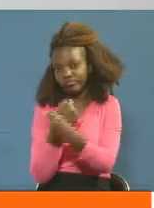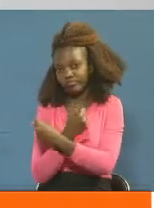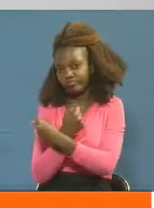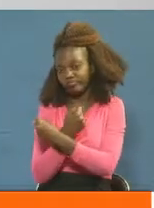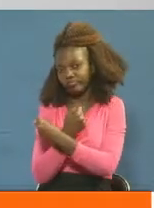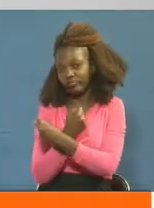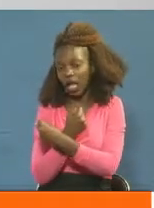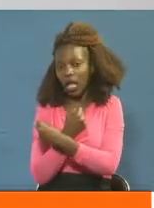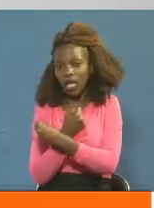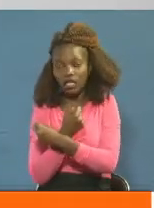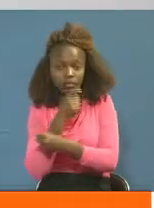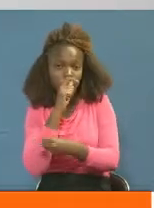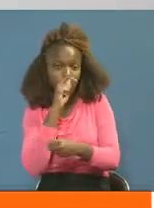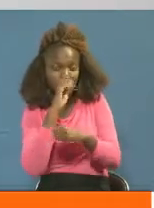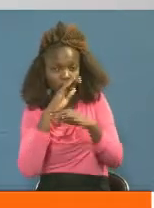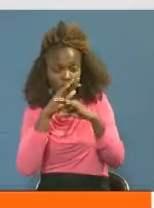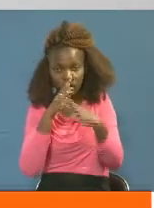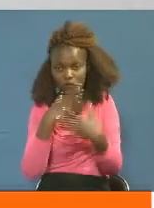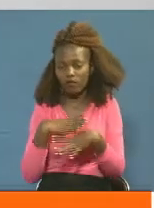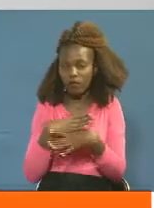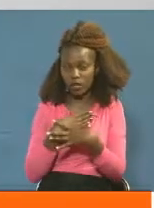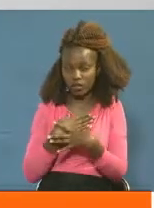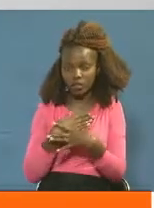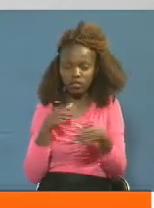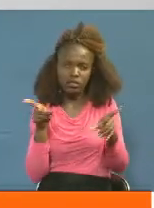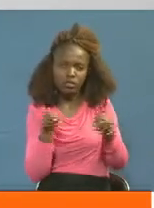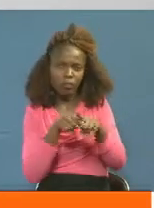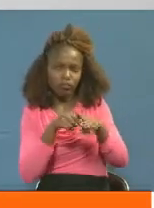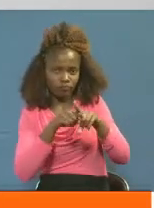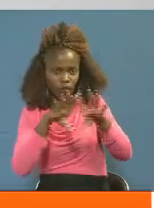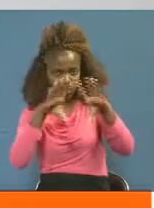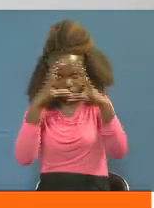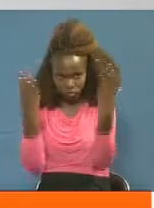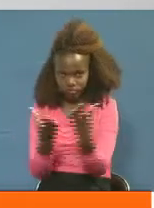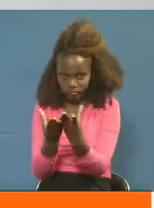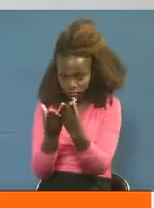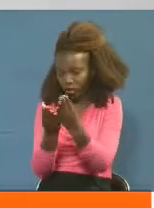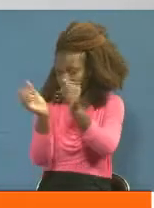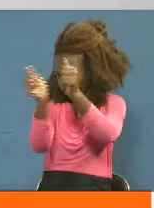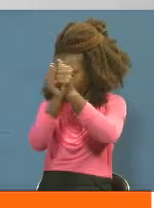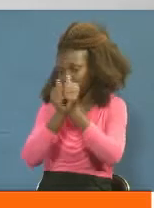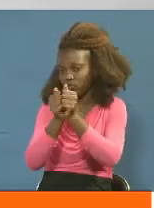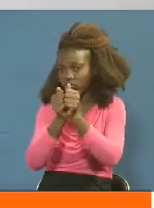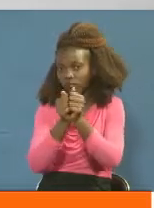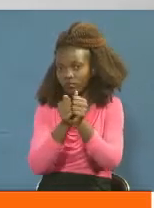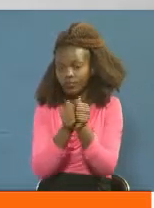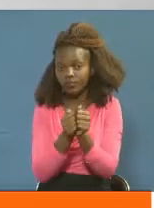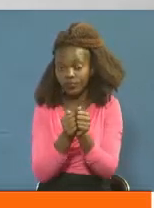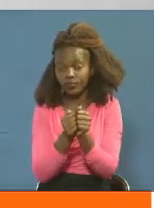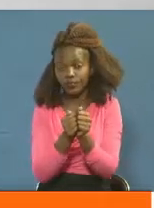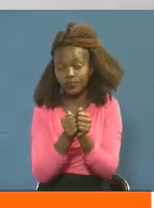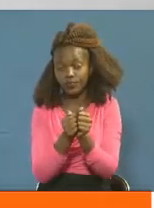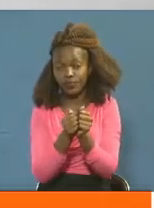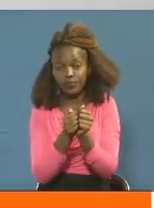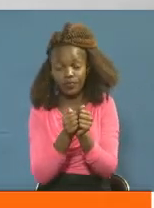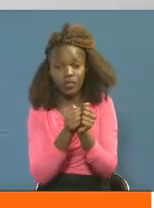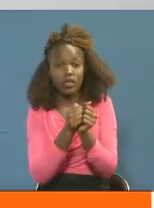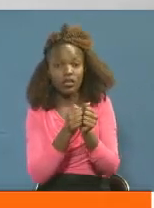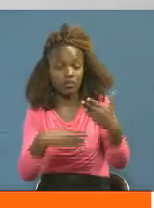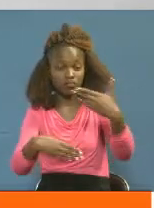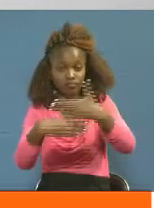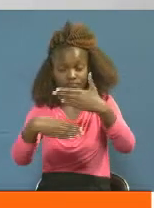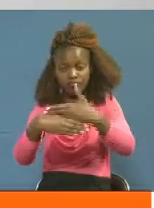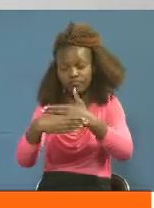wa Tanzania na kuungana pamoja na jamii ya hayati Rais John